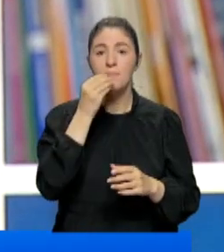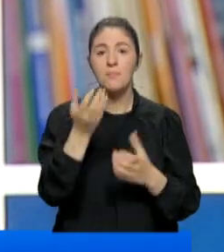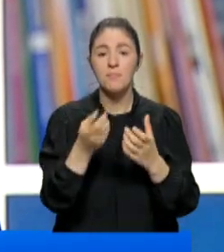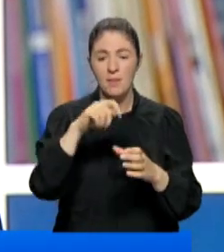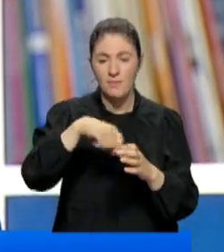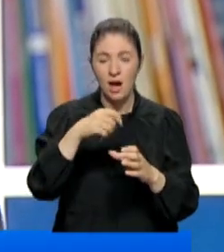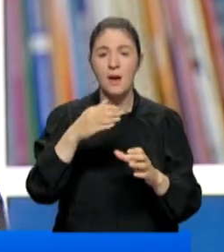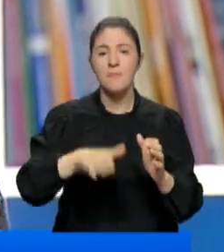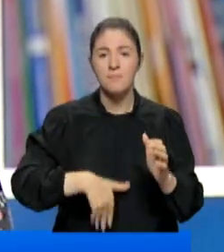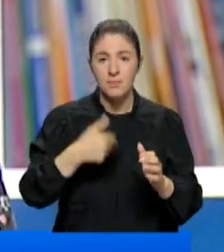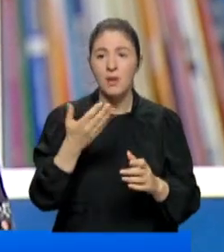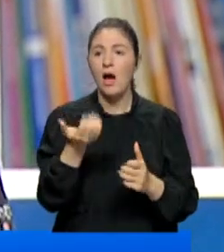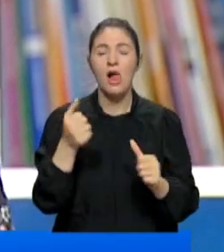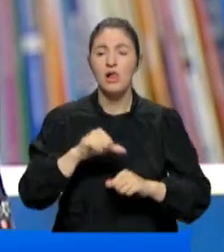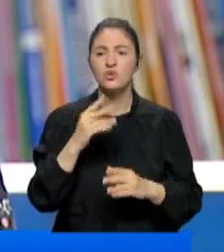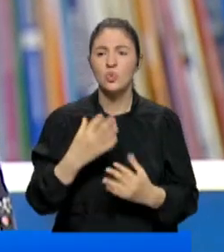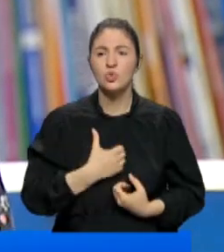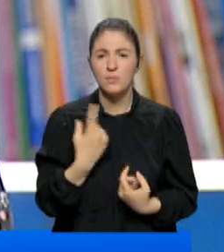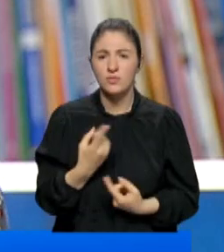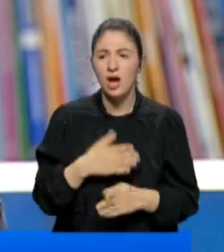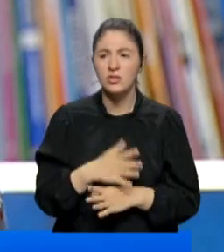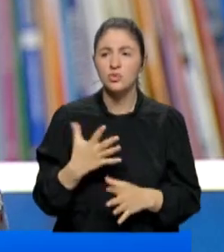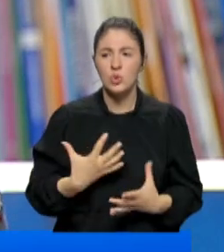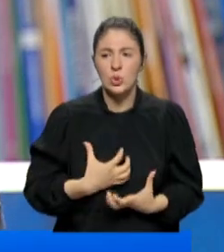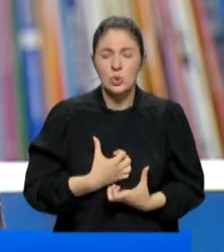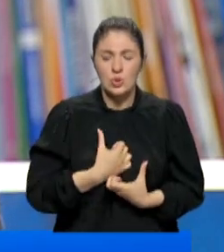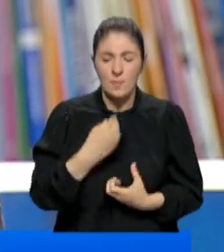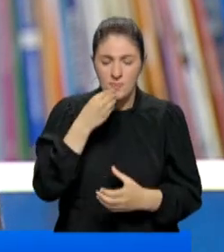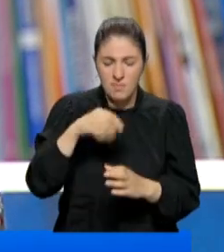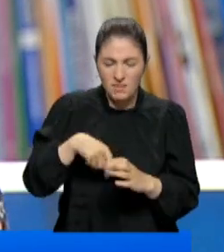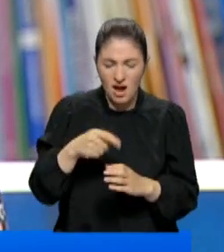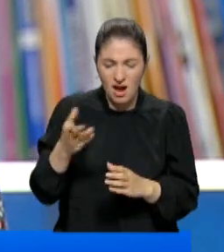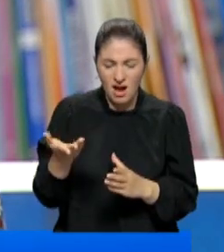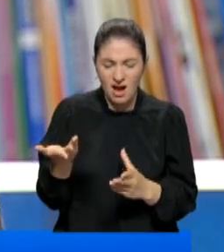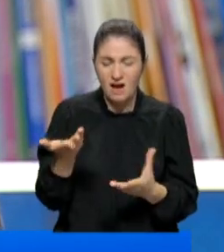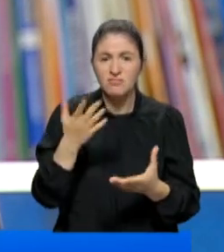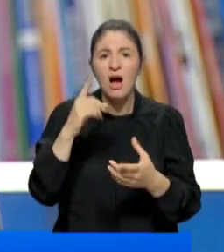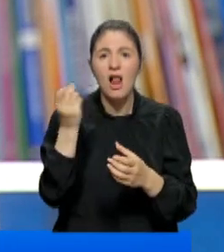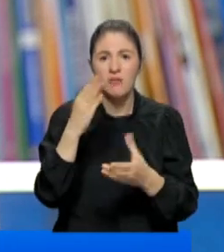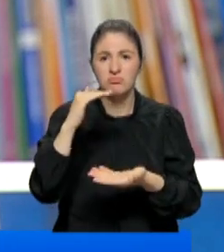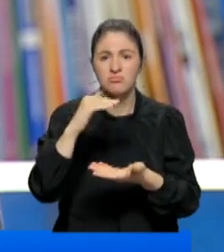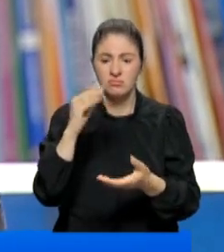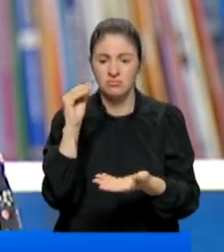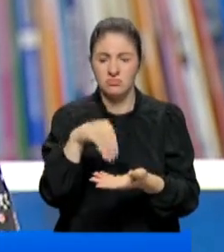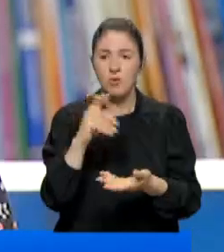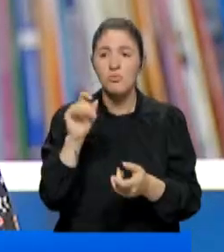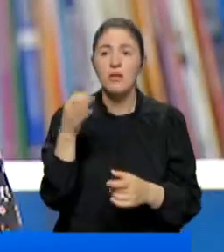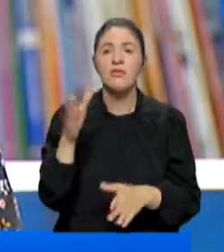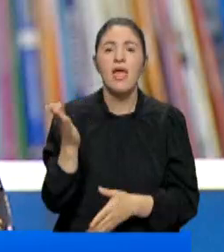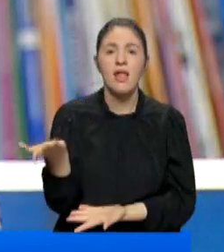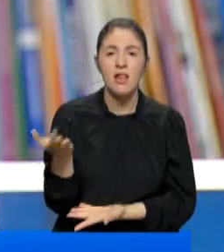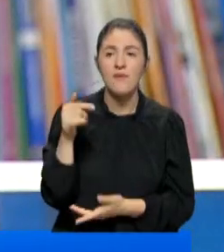ulaşamıyordu. Ya çok acıklı bir şey aslında, çok dram bir şey yani mamalara alarm vurulması. Yani bu altın değil